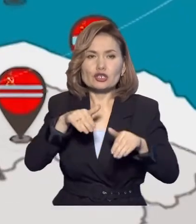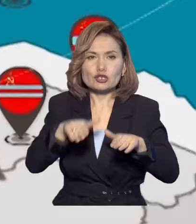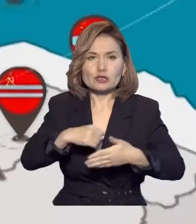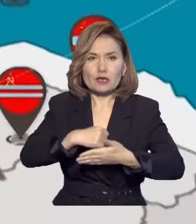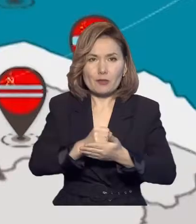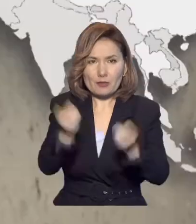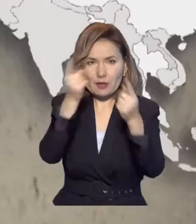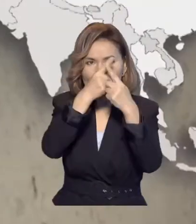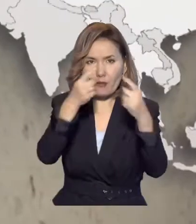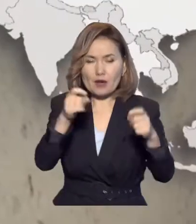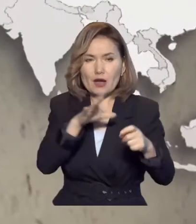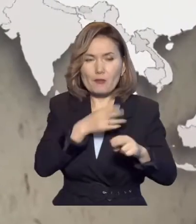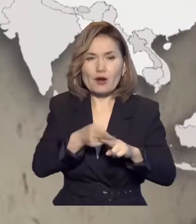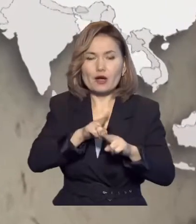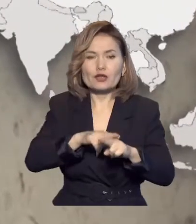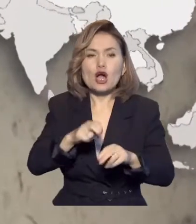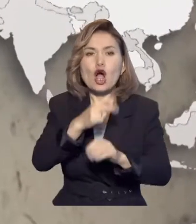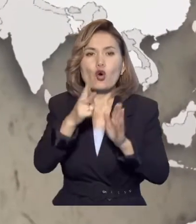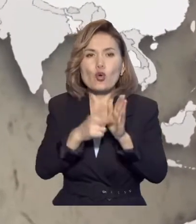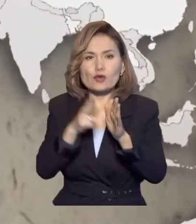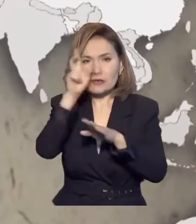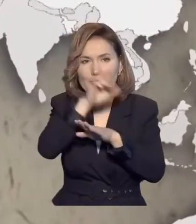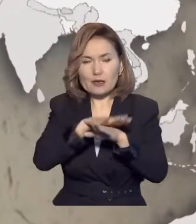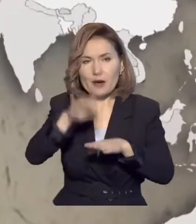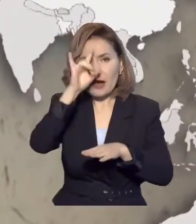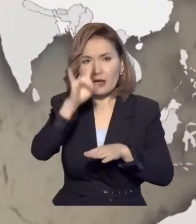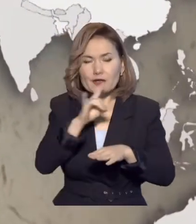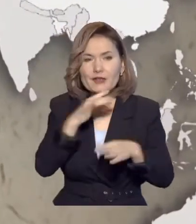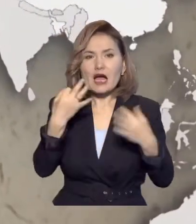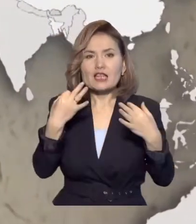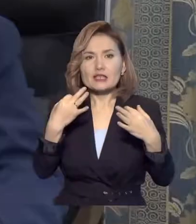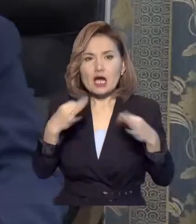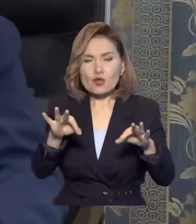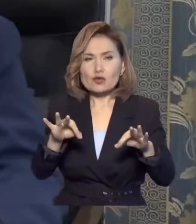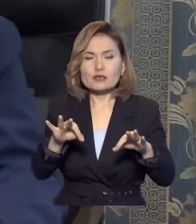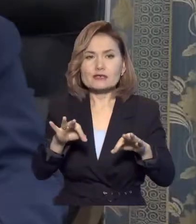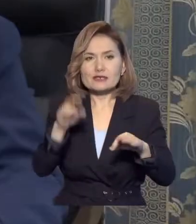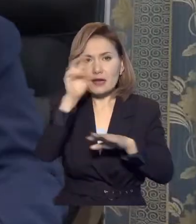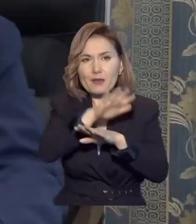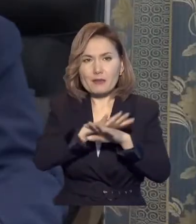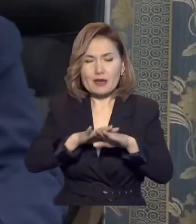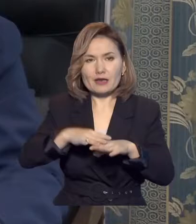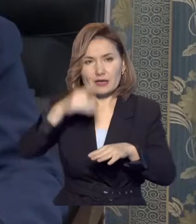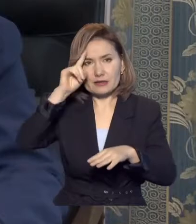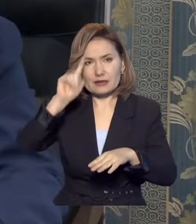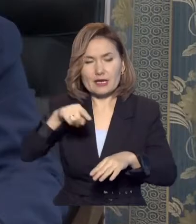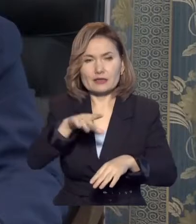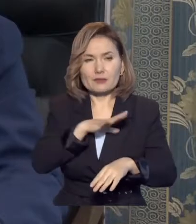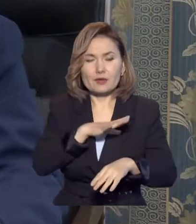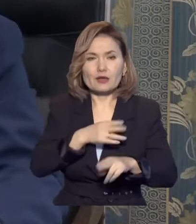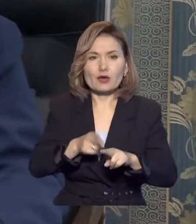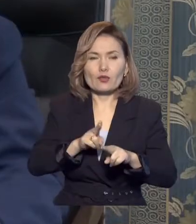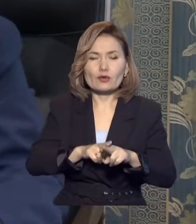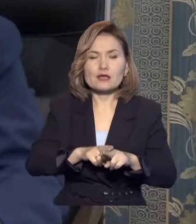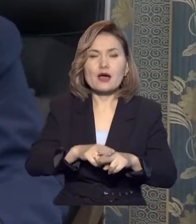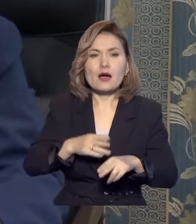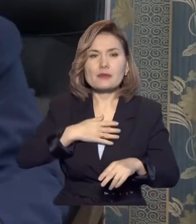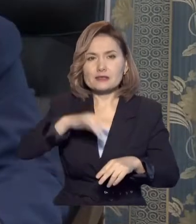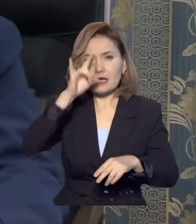қабылдағанын мәлімдеді. Мұның сыртында 18 мемлекет Қазақстанның тәуелсіздігін таныды. Назарды паш етіп аударғаны ол